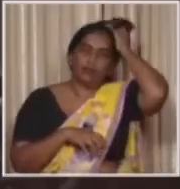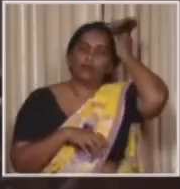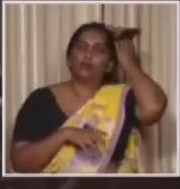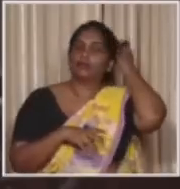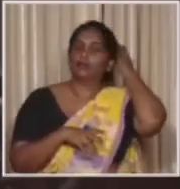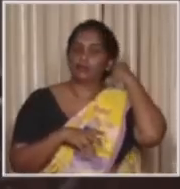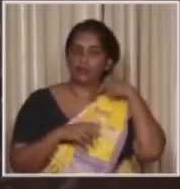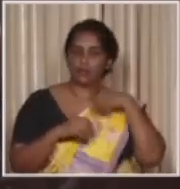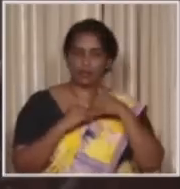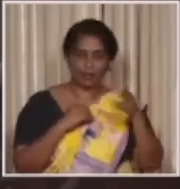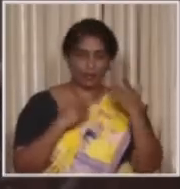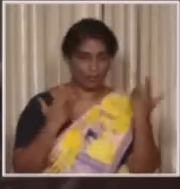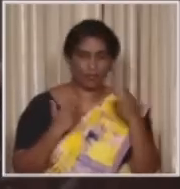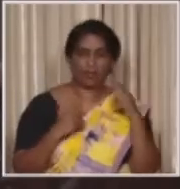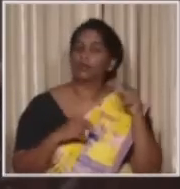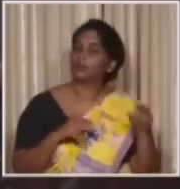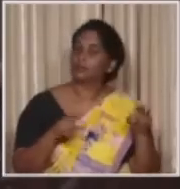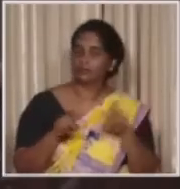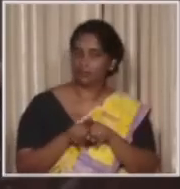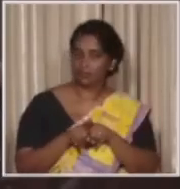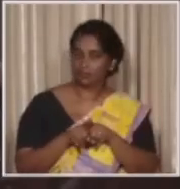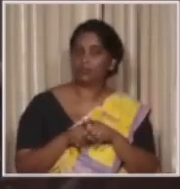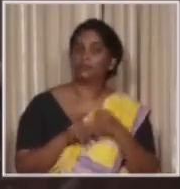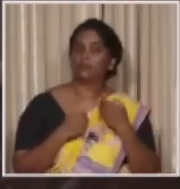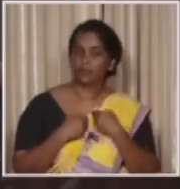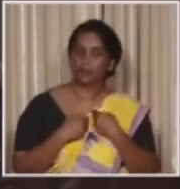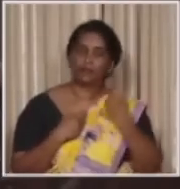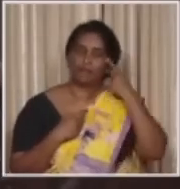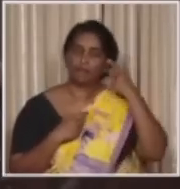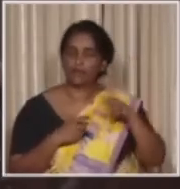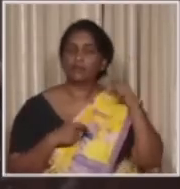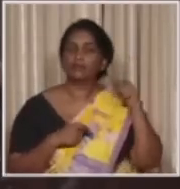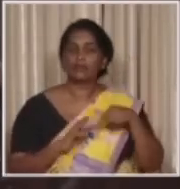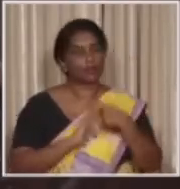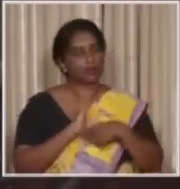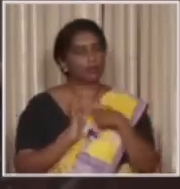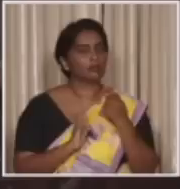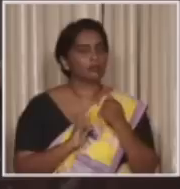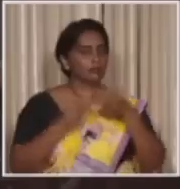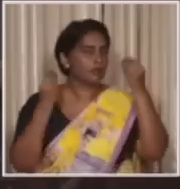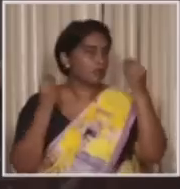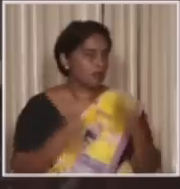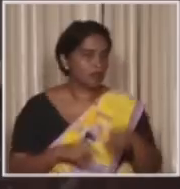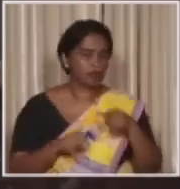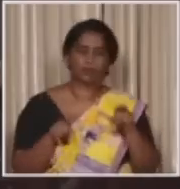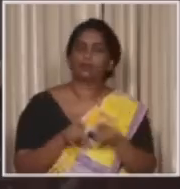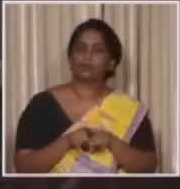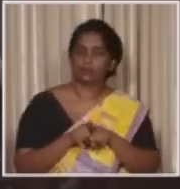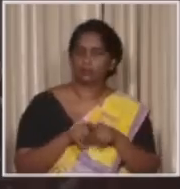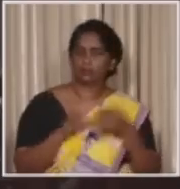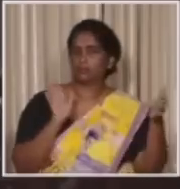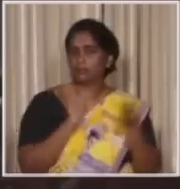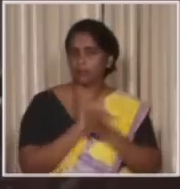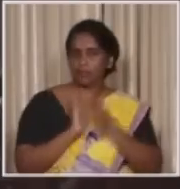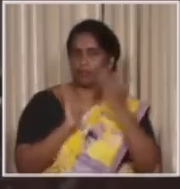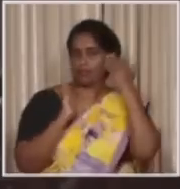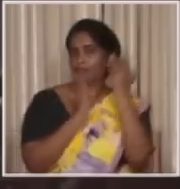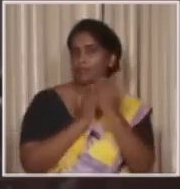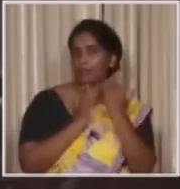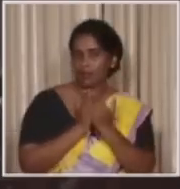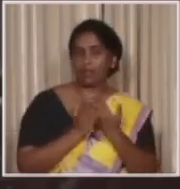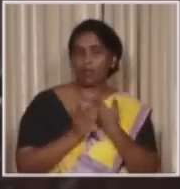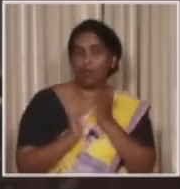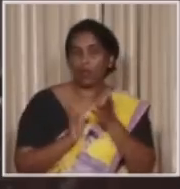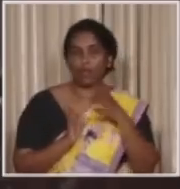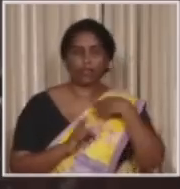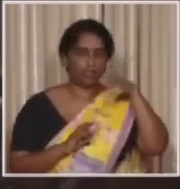තීරණය කරන්න බැරි වෙන්න ඉඩ තියෙනවා. ඒ නිසා අපි විශ්වාස කරනවා මේ රටේ ආර්ථිකයේ කඩාවැටීම හා බැඳිච්ච කාරණා අපි